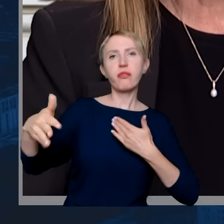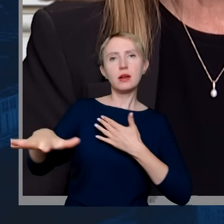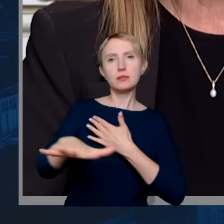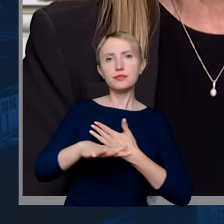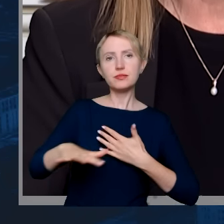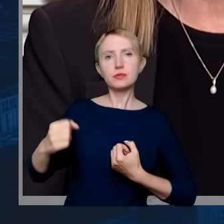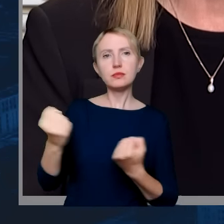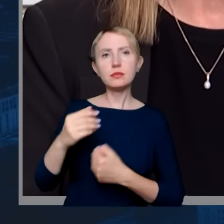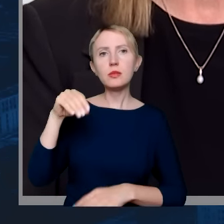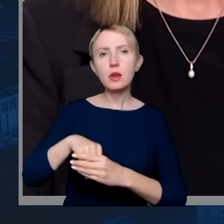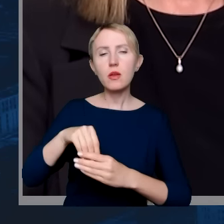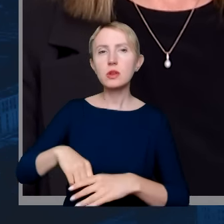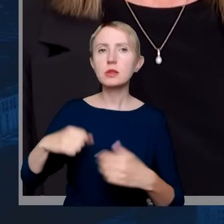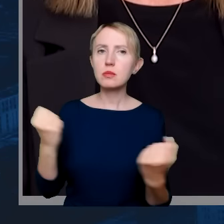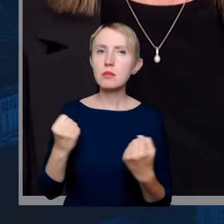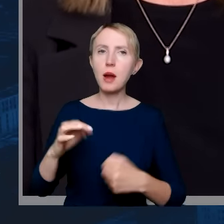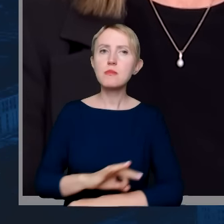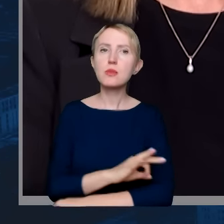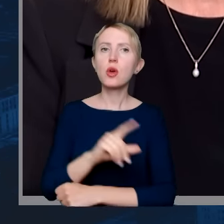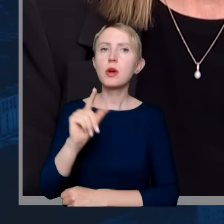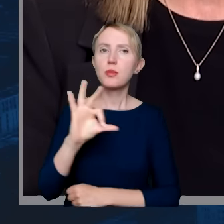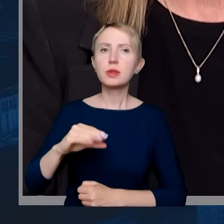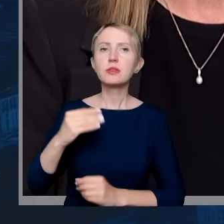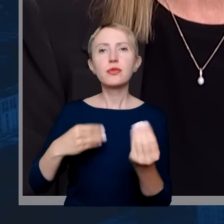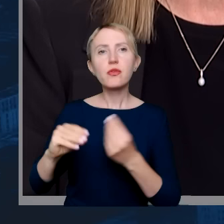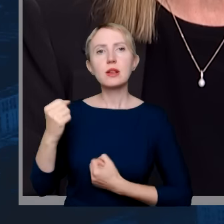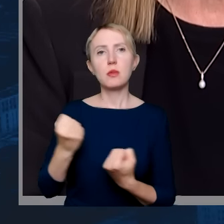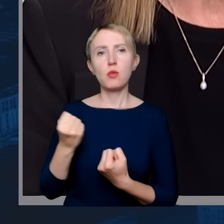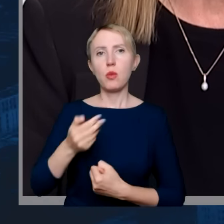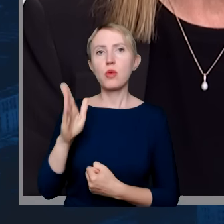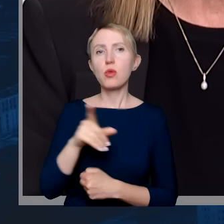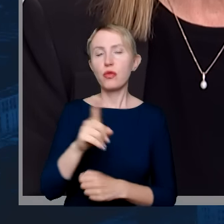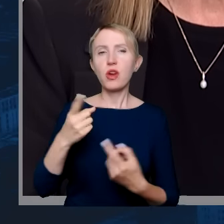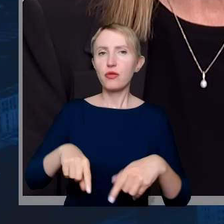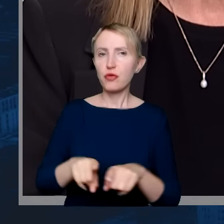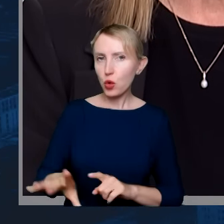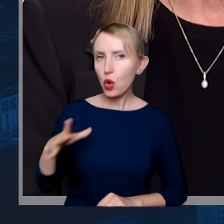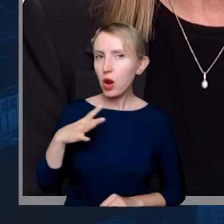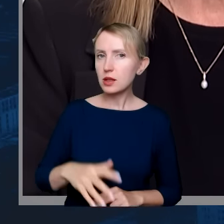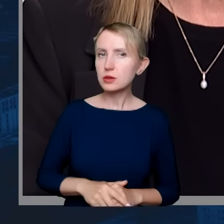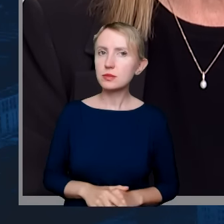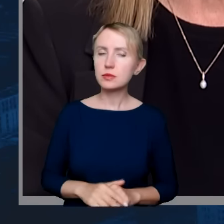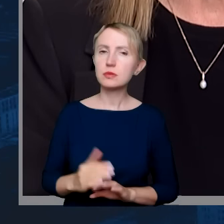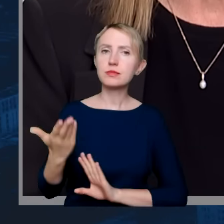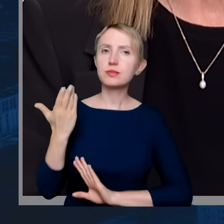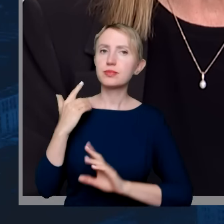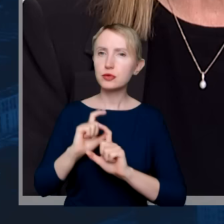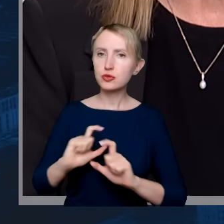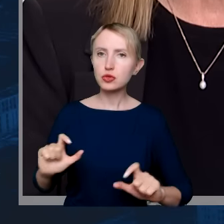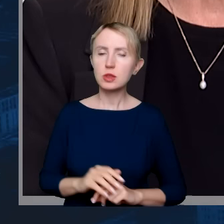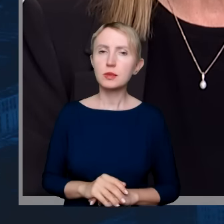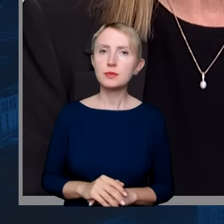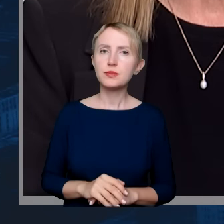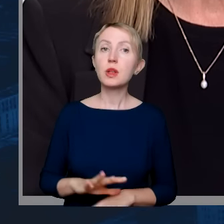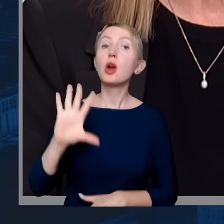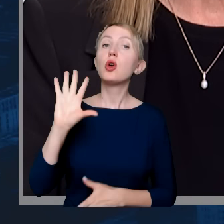inwestycja umacniająca ten projekt Prawa i Sprawiedliwości, który państwo wykonaliście jakiś czas temu I jeszcze raz